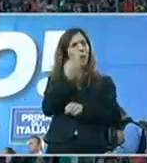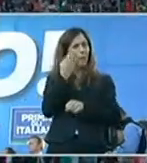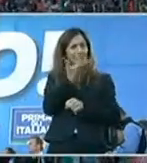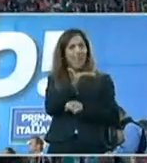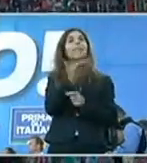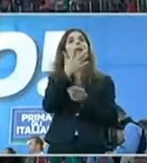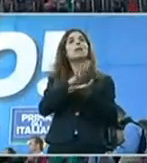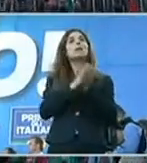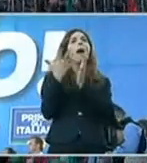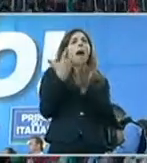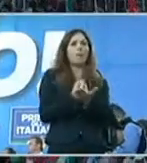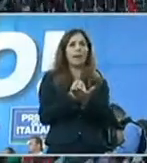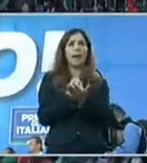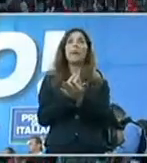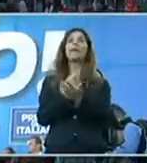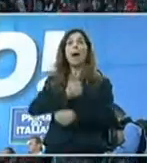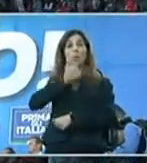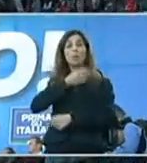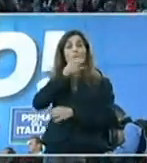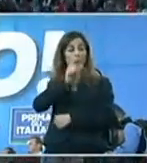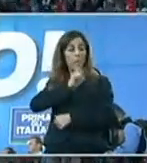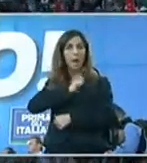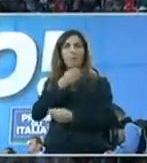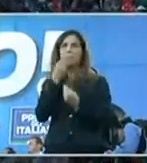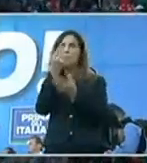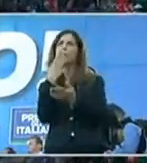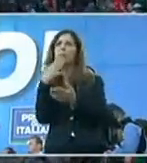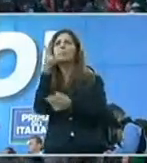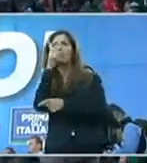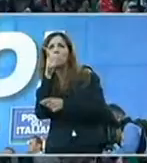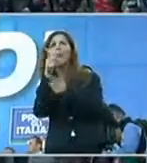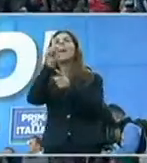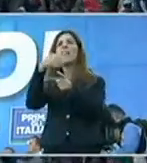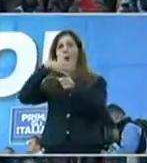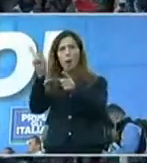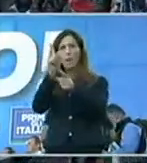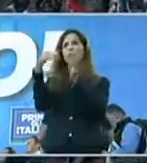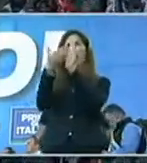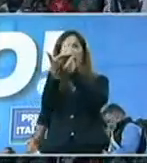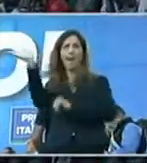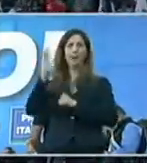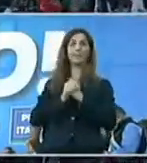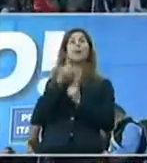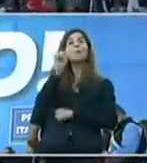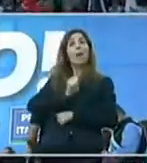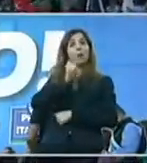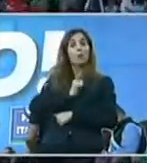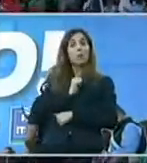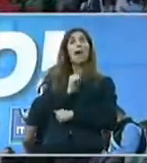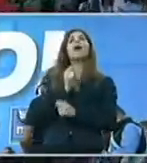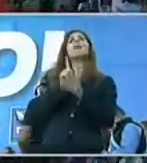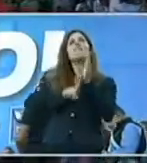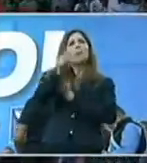Autonomia significa premiare il merito e mandare a casa gli incapaci. E l'autonomia fa bene soprattutto